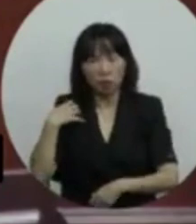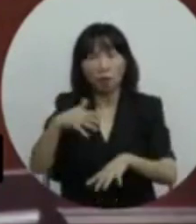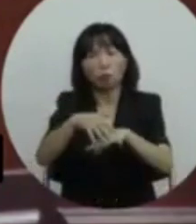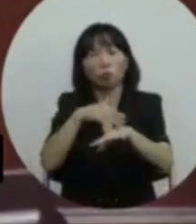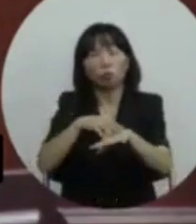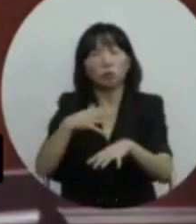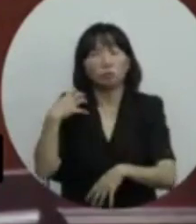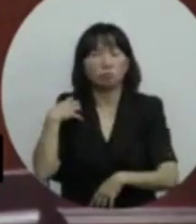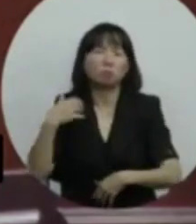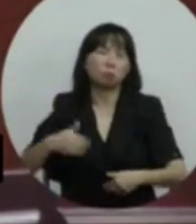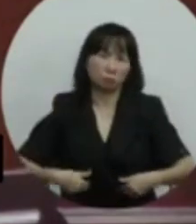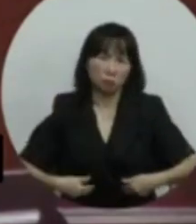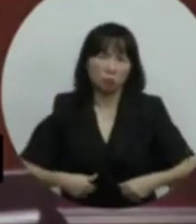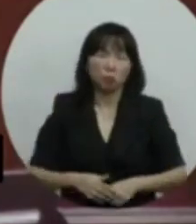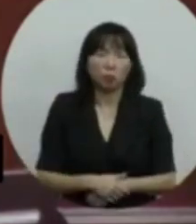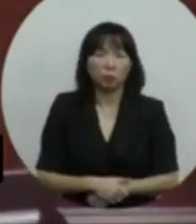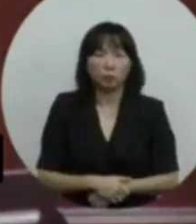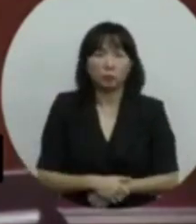매우 중요합니다.